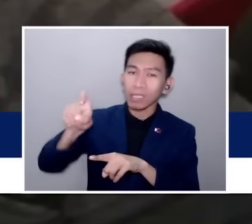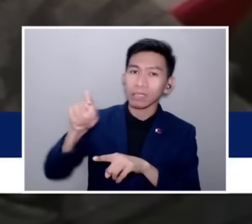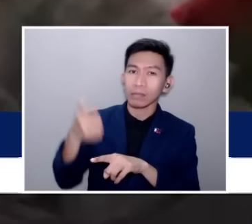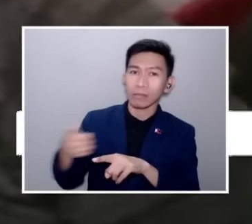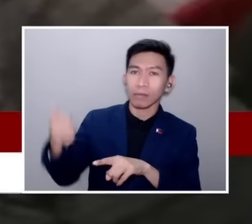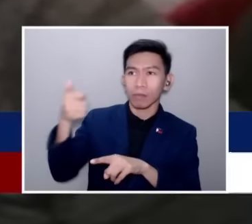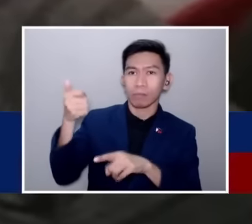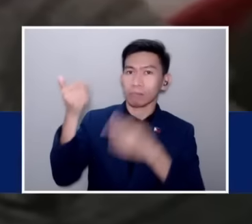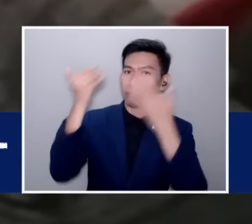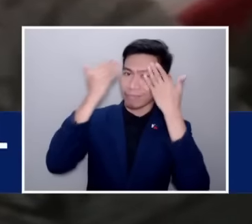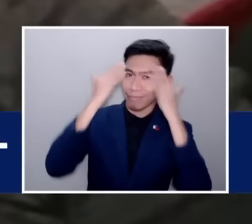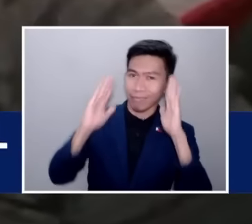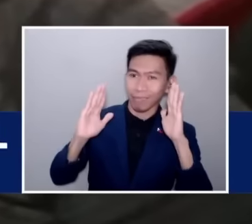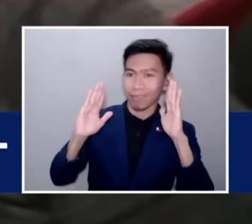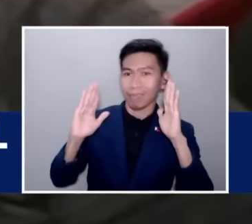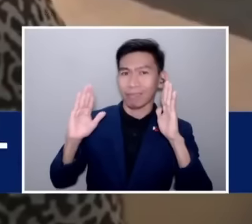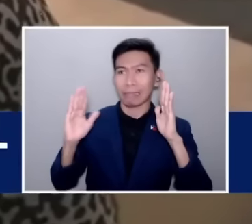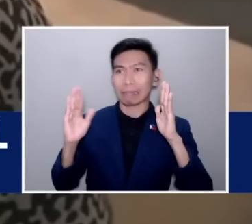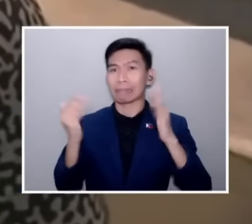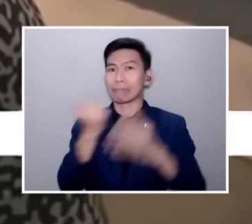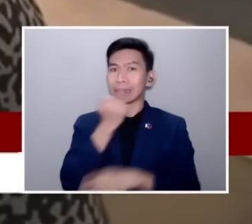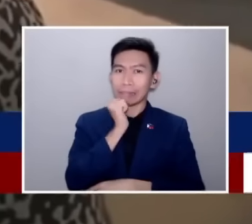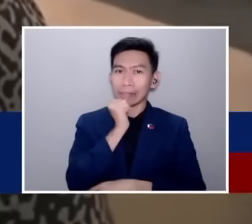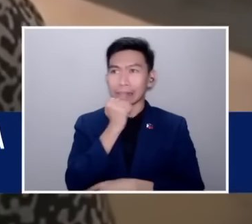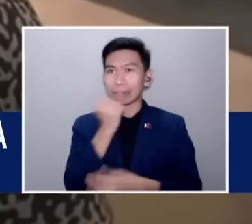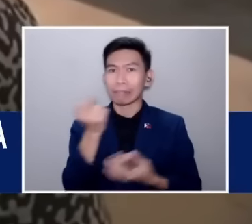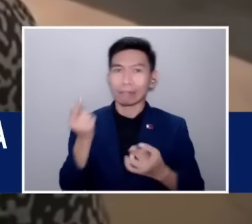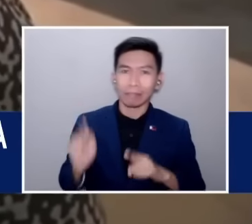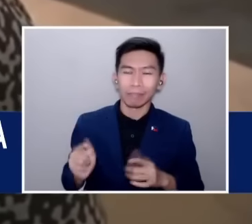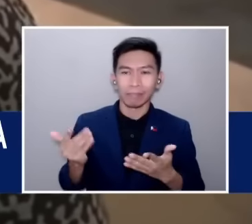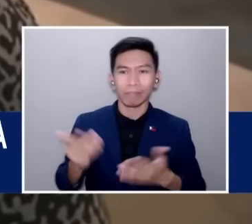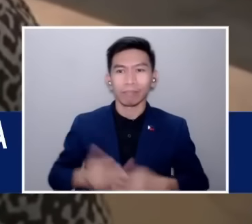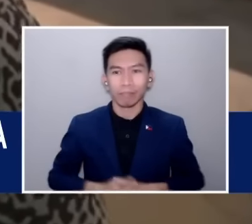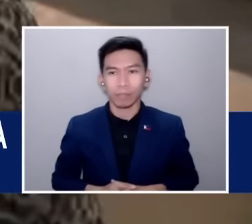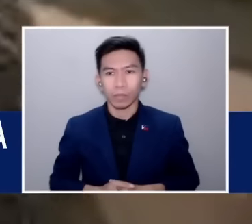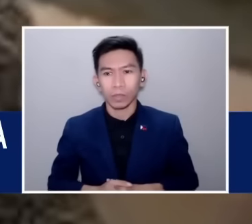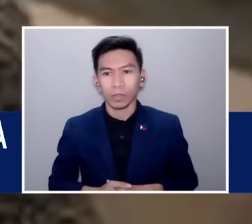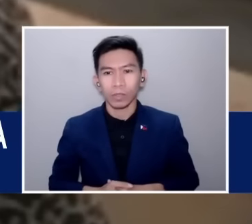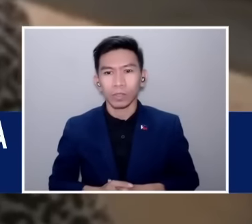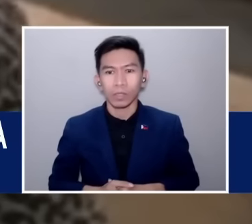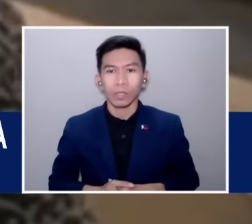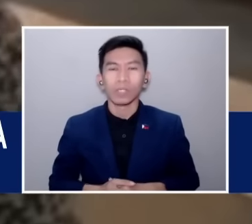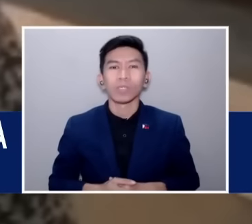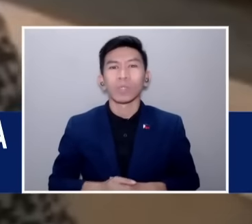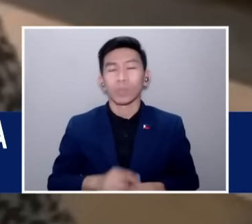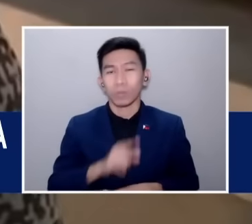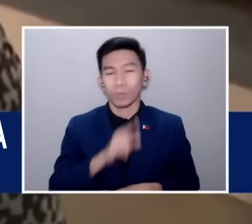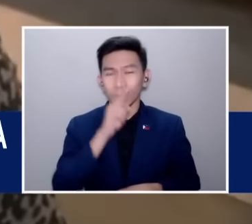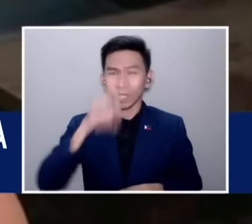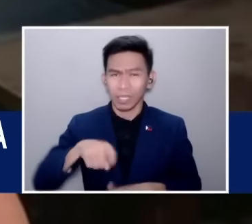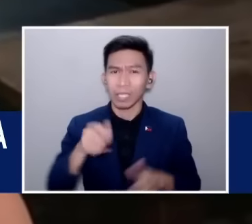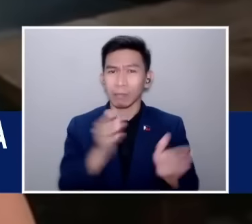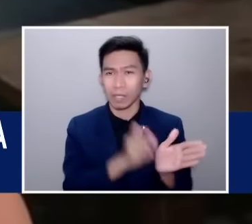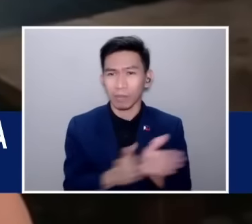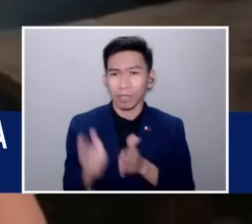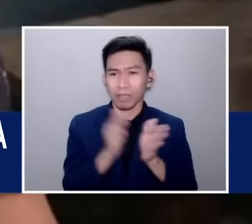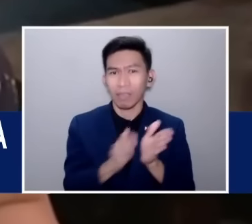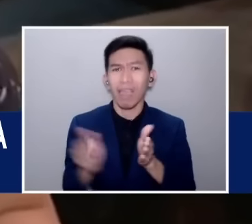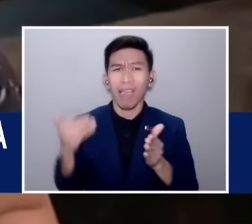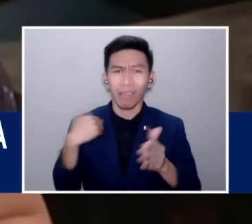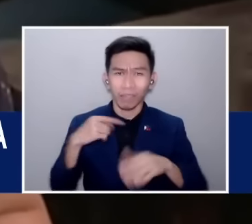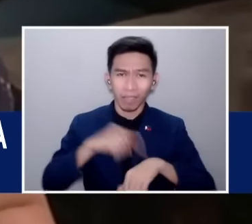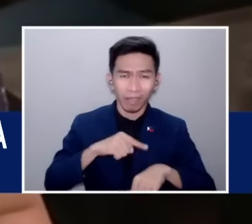alam kung anong nangyayari. They have 6 years to prepare, so there's no excuse for any flaps. So kailangan